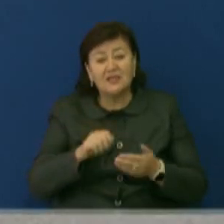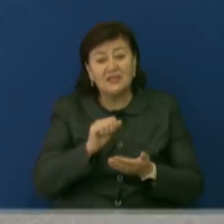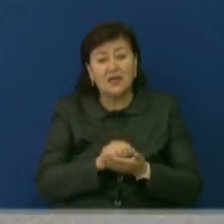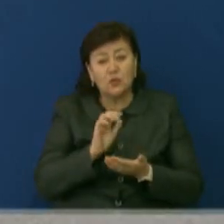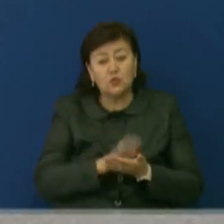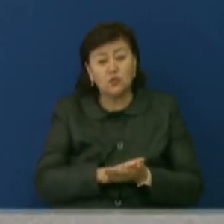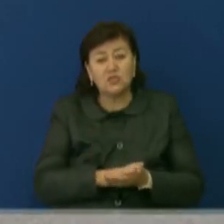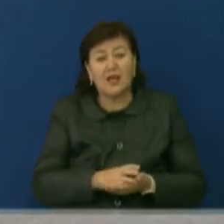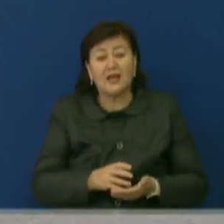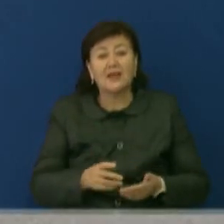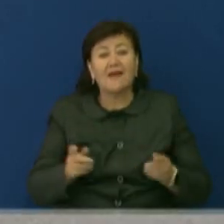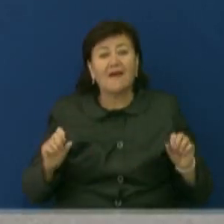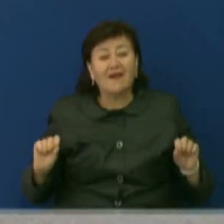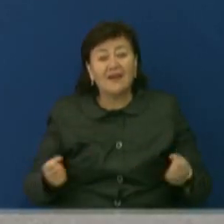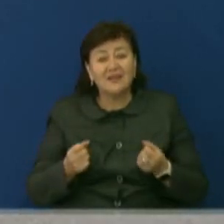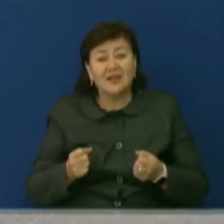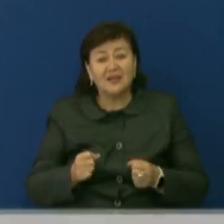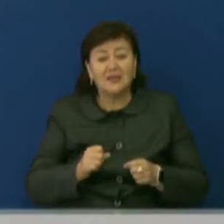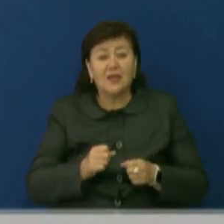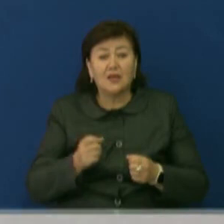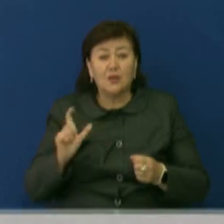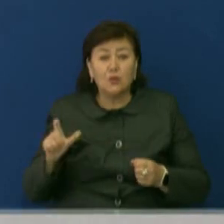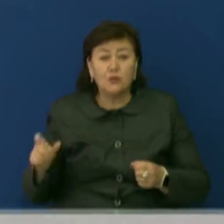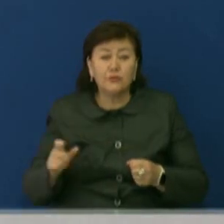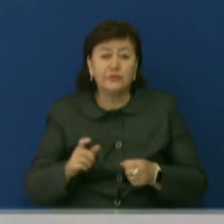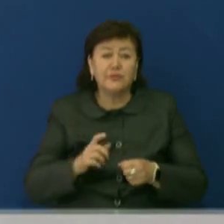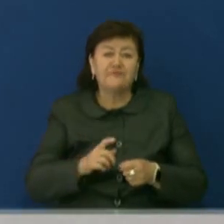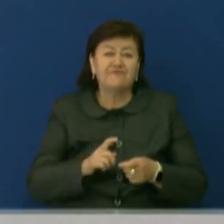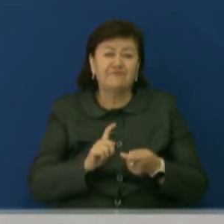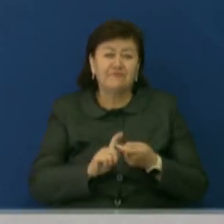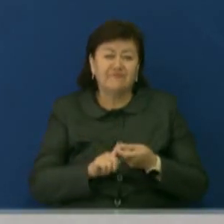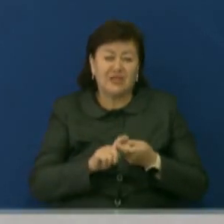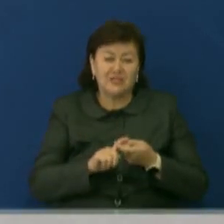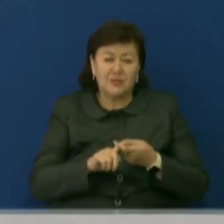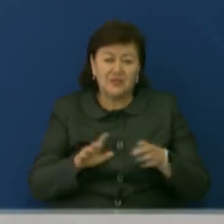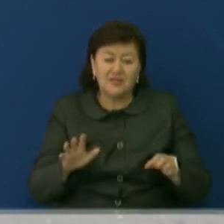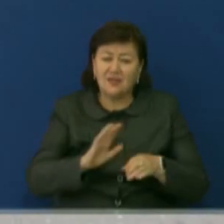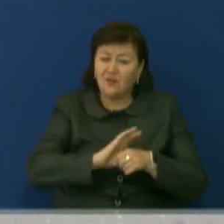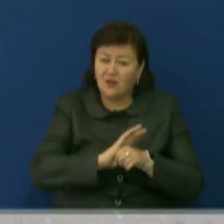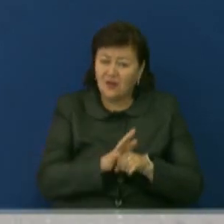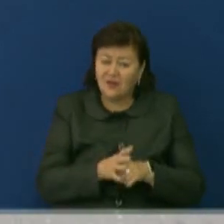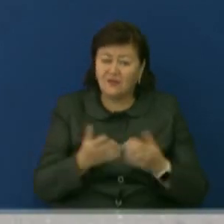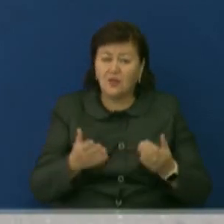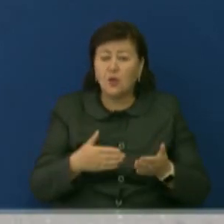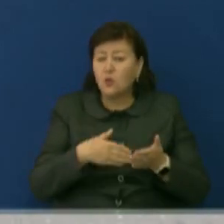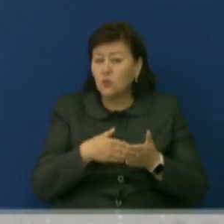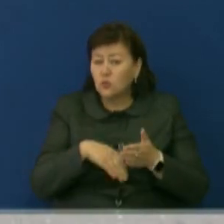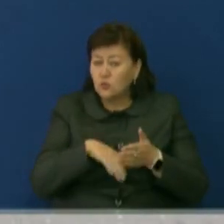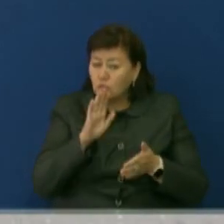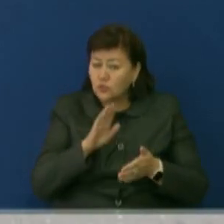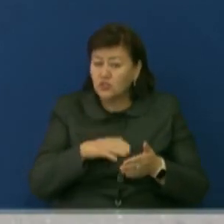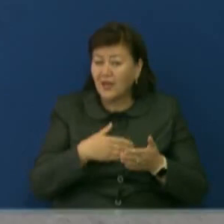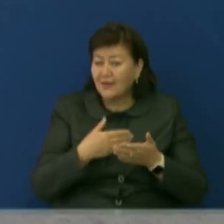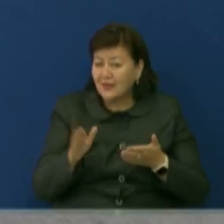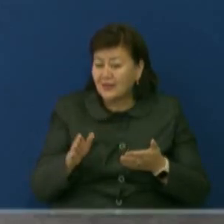на свадьбах, они способствуют распространению вируса. Поэтому, учитывая нынешнюю эпидемиологическую ситуацию, лучше отказаться от проведения